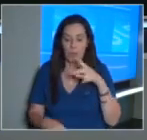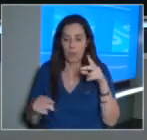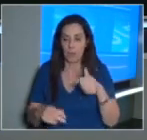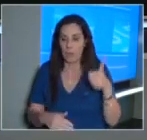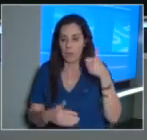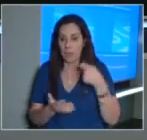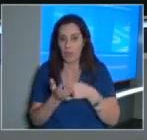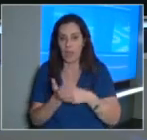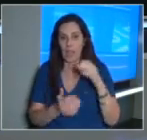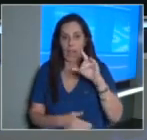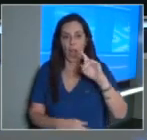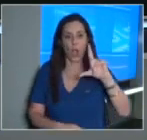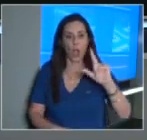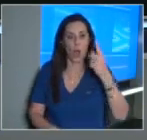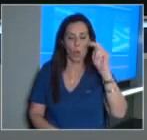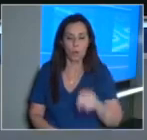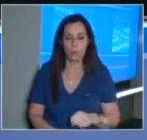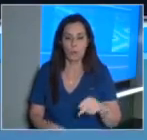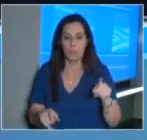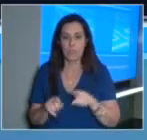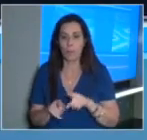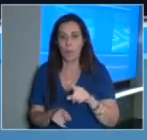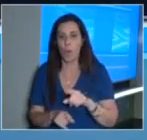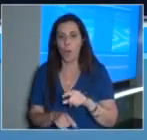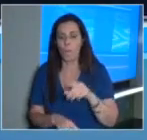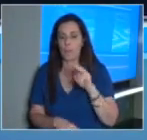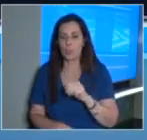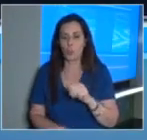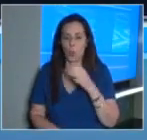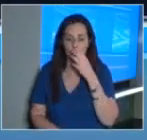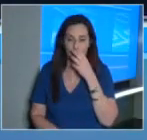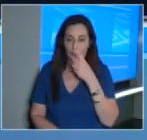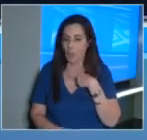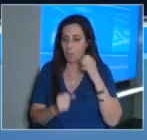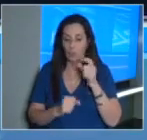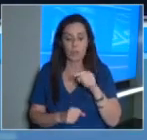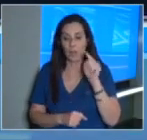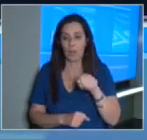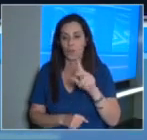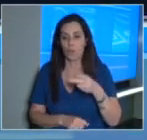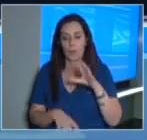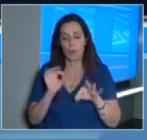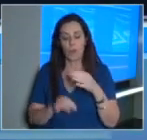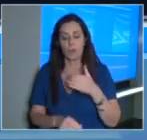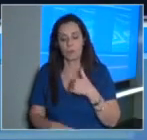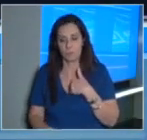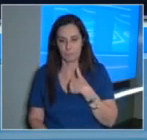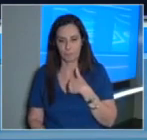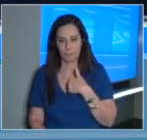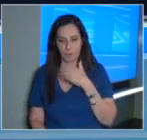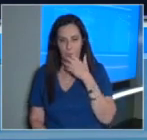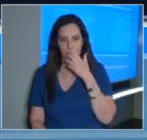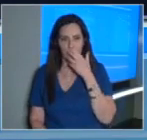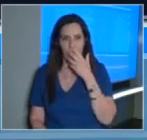הוא גם ארבעה מנדטים לצורך העניין. זה יכול להיות שווה ערך בין מנסור לבין כחלון. כחלון אומר, אני לא בטוח שצריך ללכת עכשיו עוד פעם לבחירות. אני שם